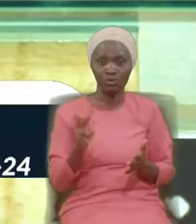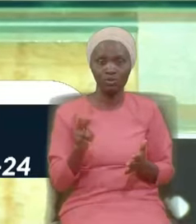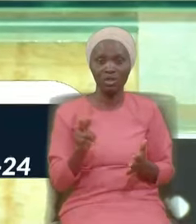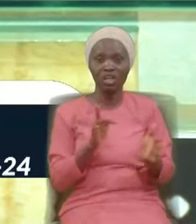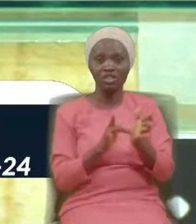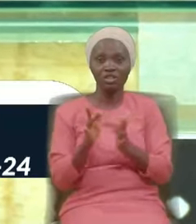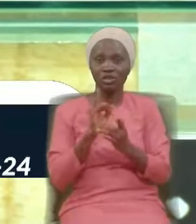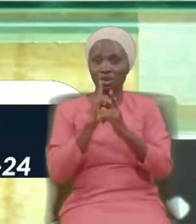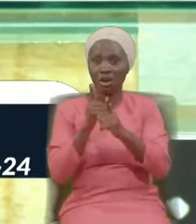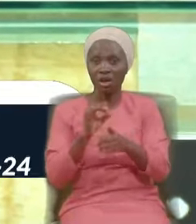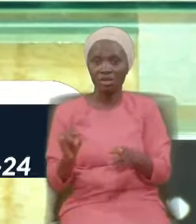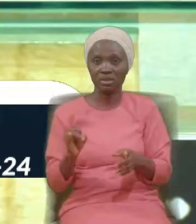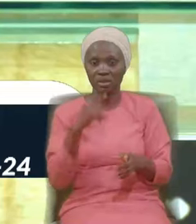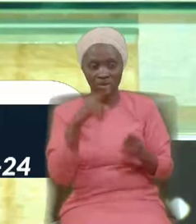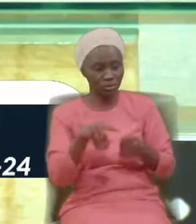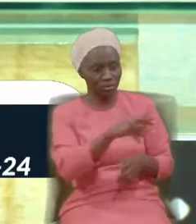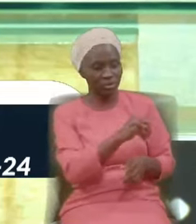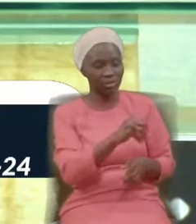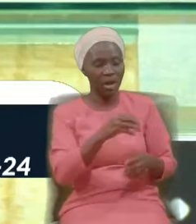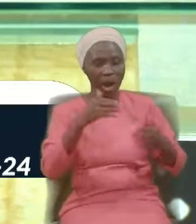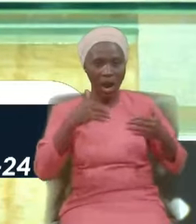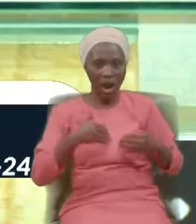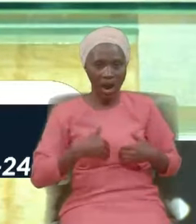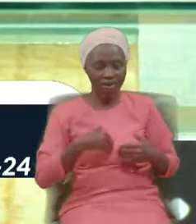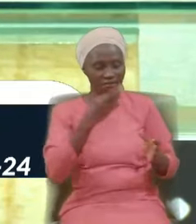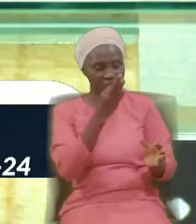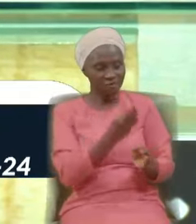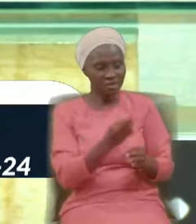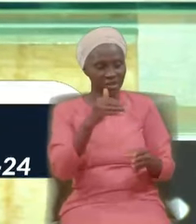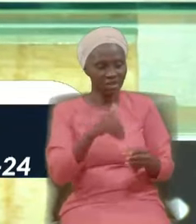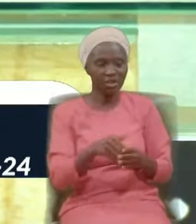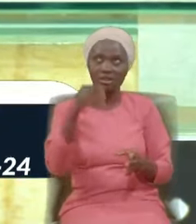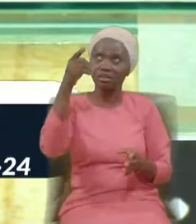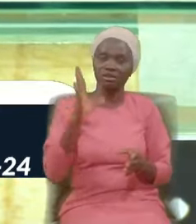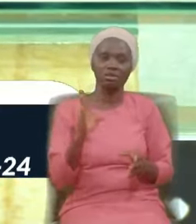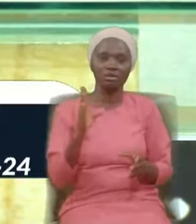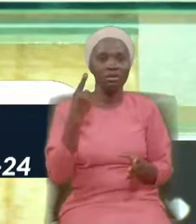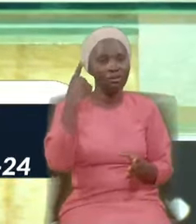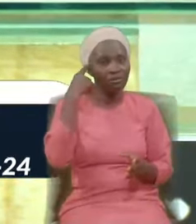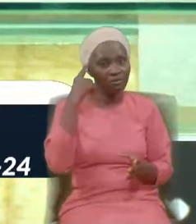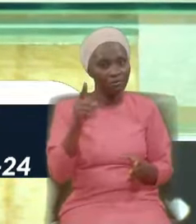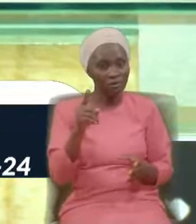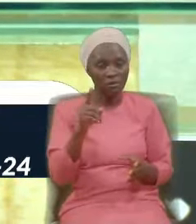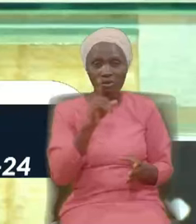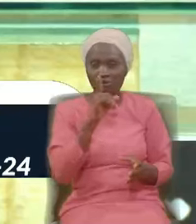Jésus prit la parole et leur dit, ayez foi en Dieu. Je vous le dis en vérité,